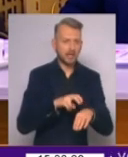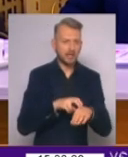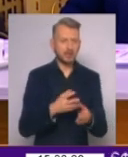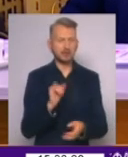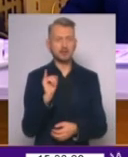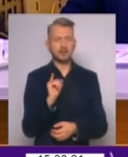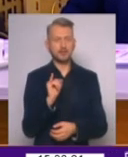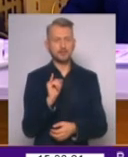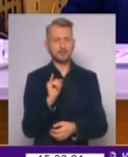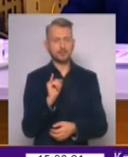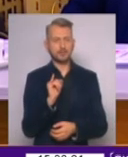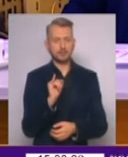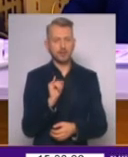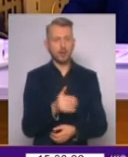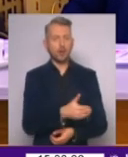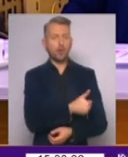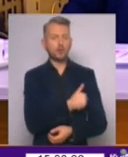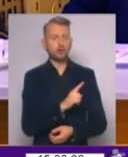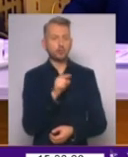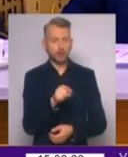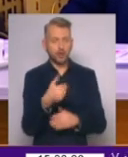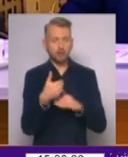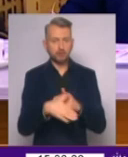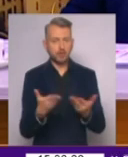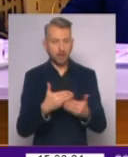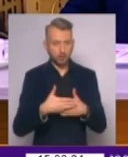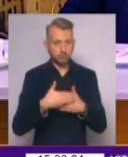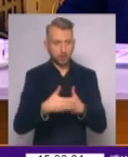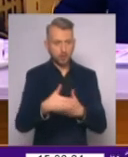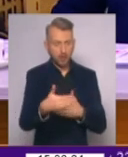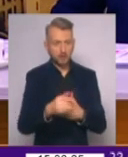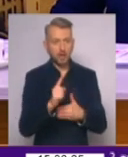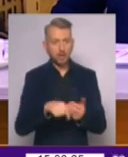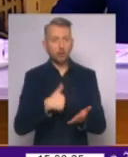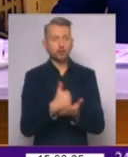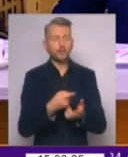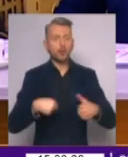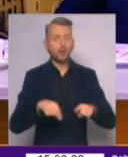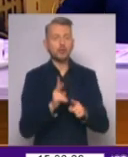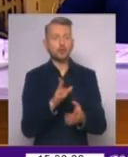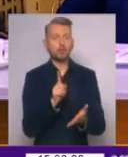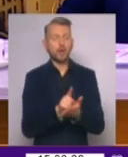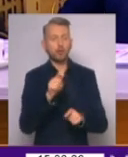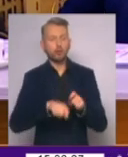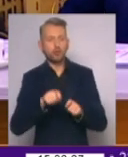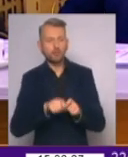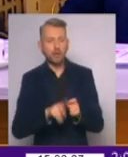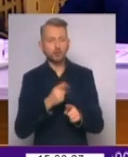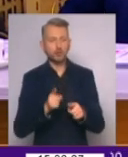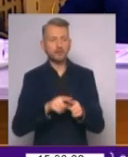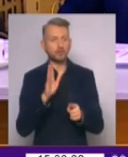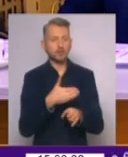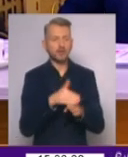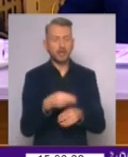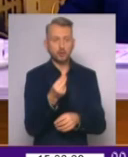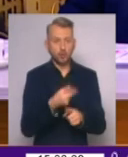І хотілося, щоб вона вже якось продвигалася, але основний орган, який це має контролювати, який на це виділяти кошти,